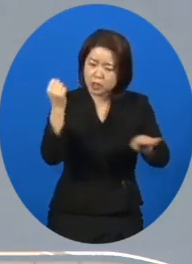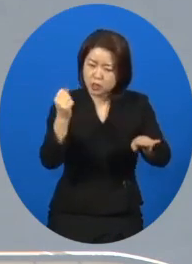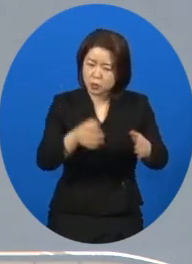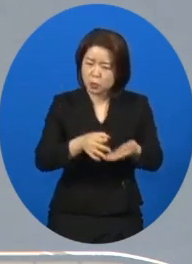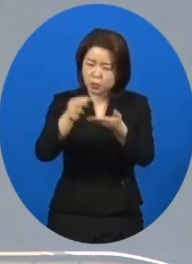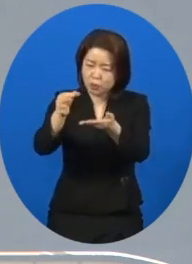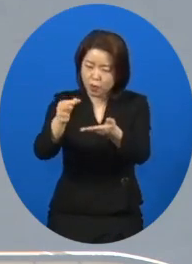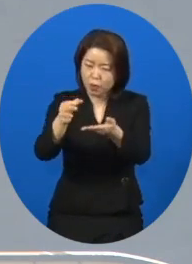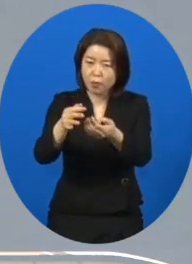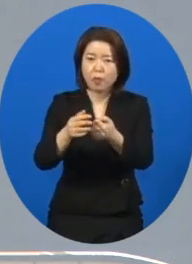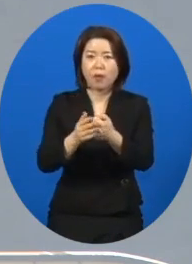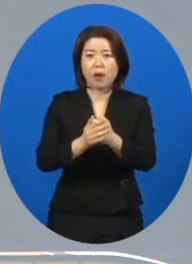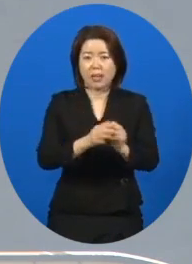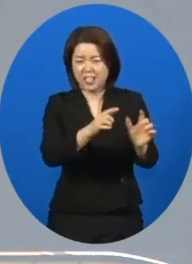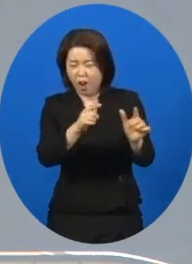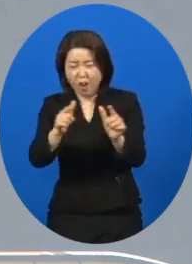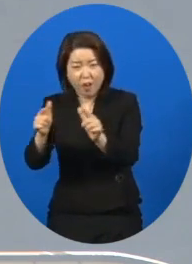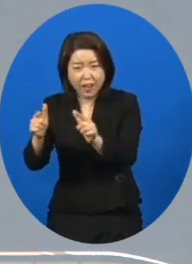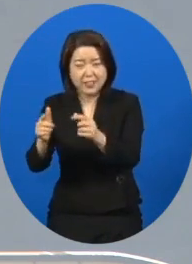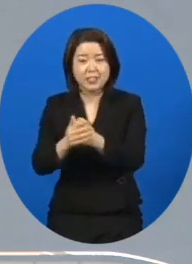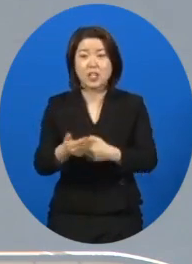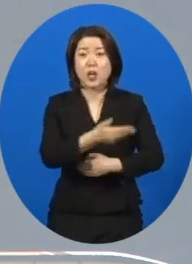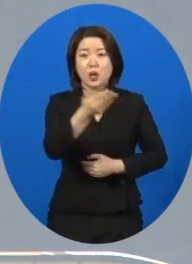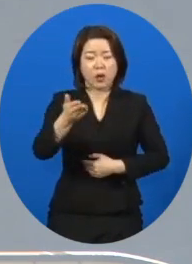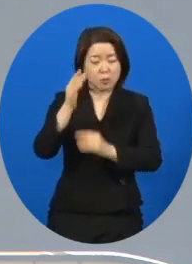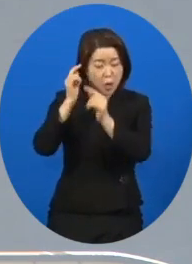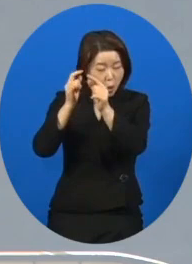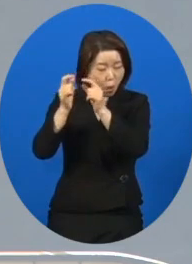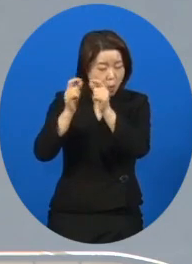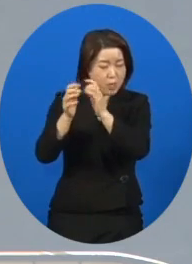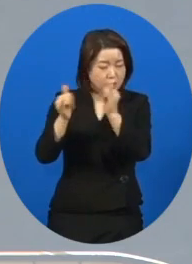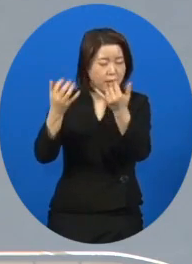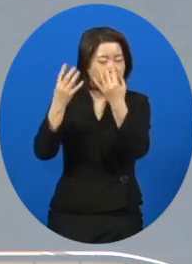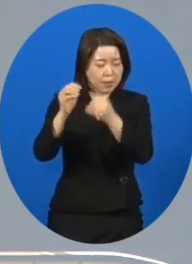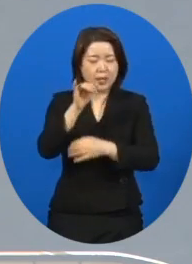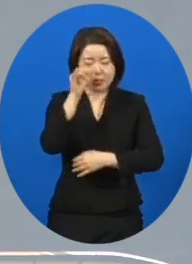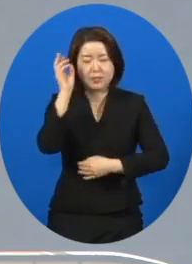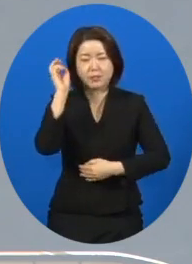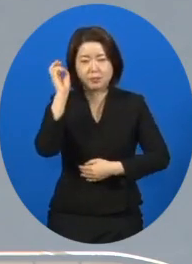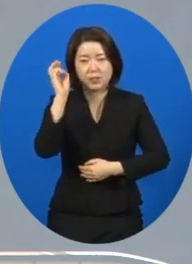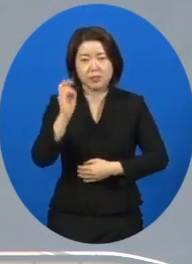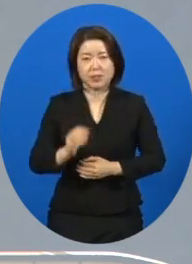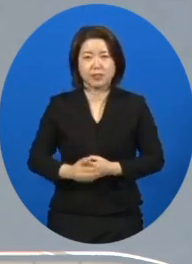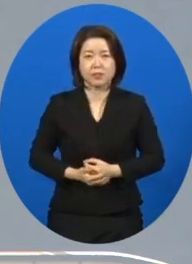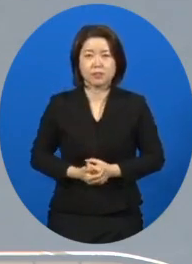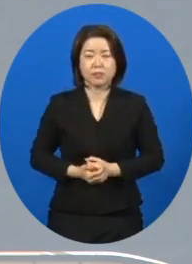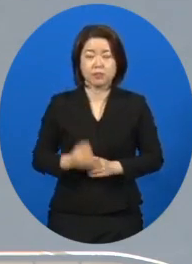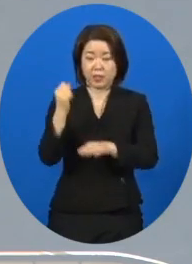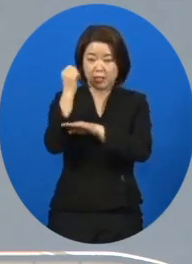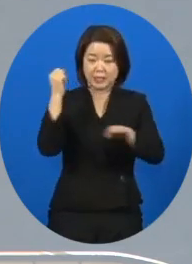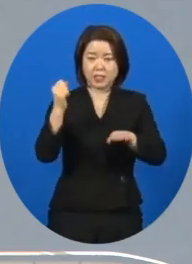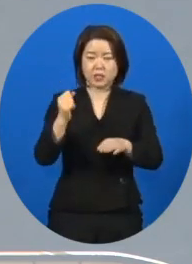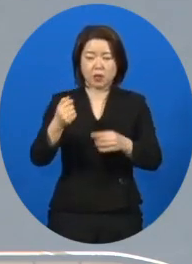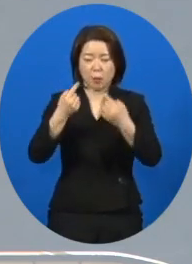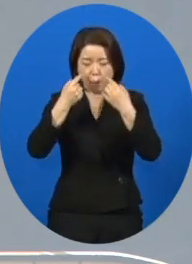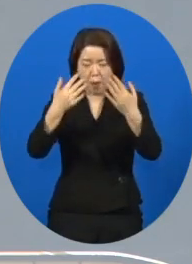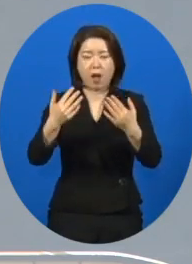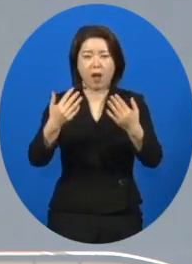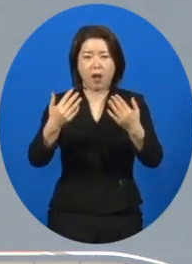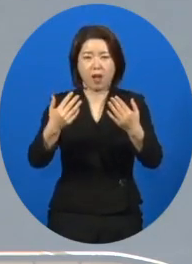되나, 여러분들이 그동안 고민하신 분들도 있으실 거예요. 기준은 아주